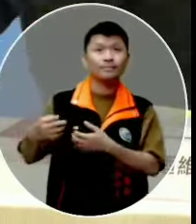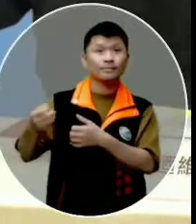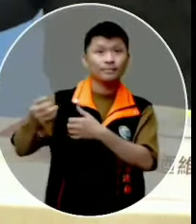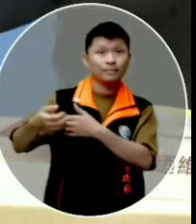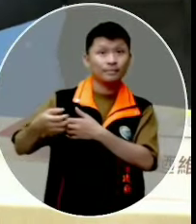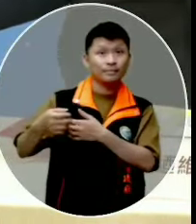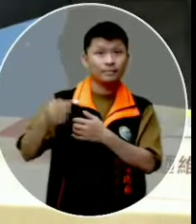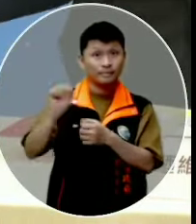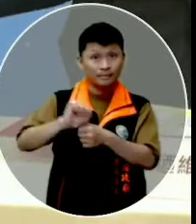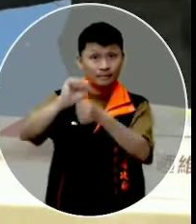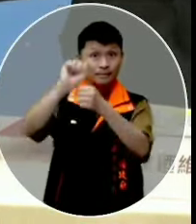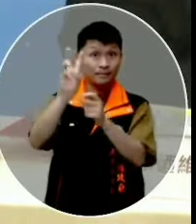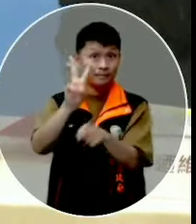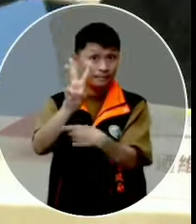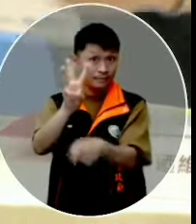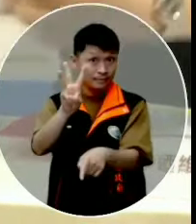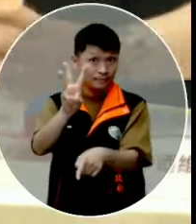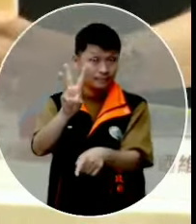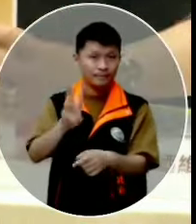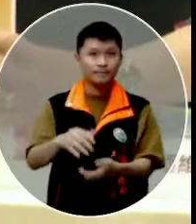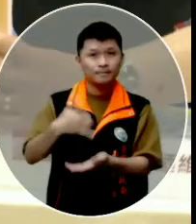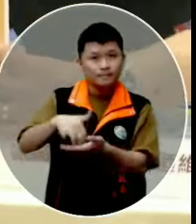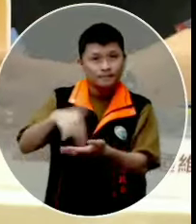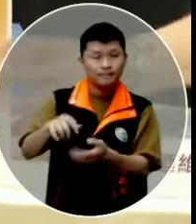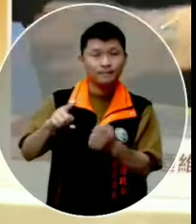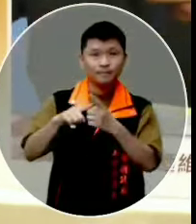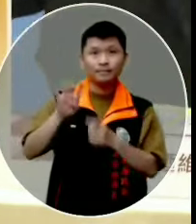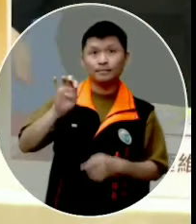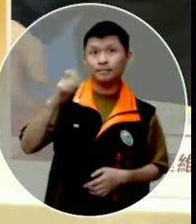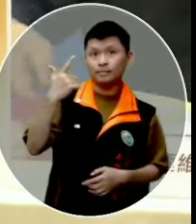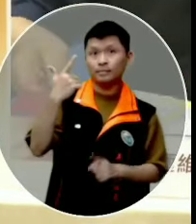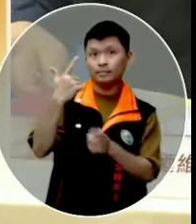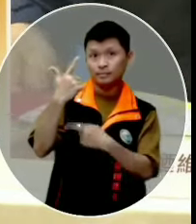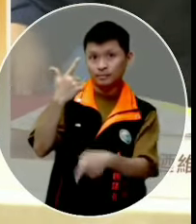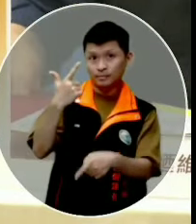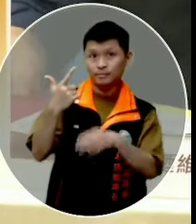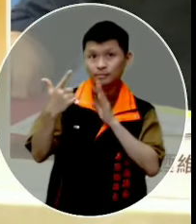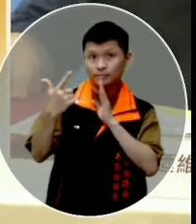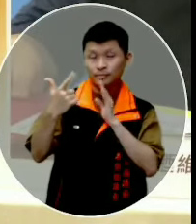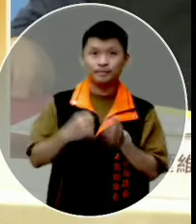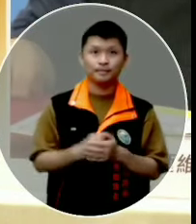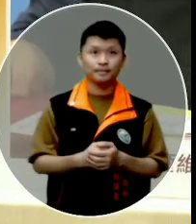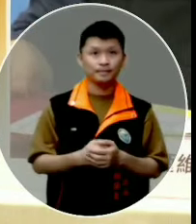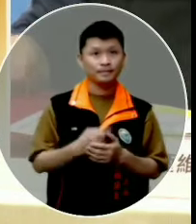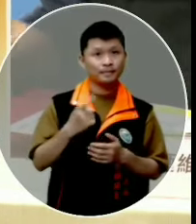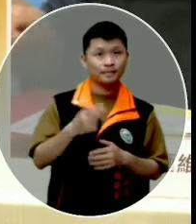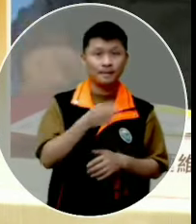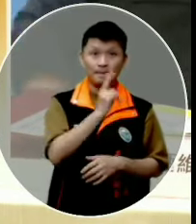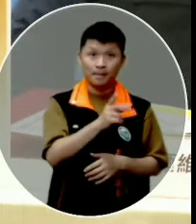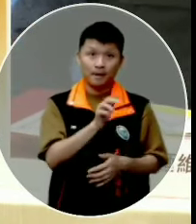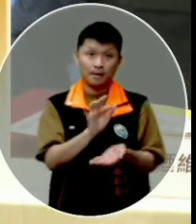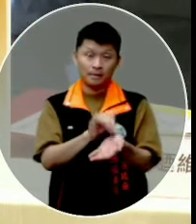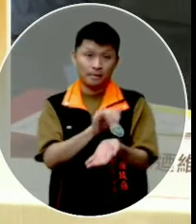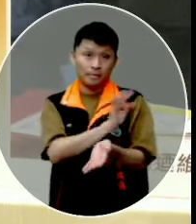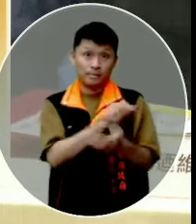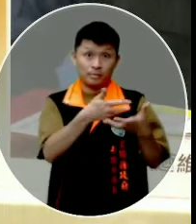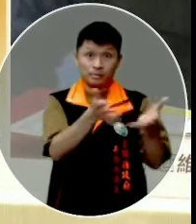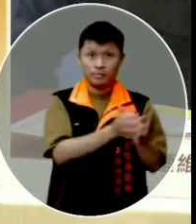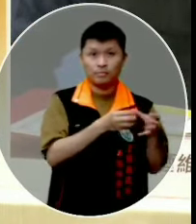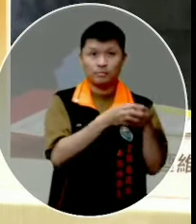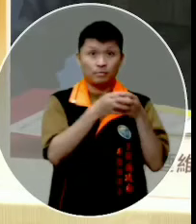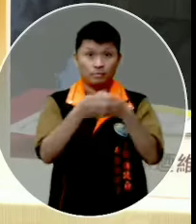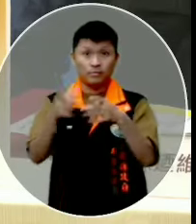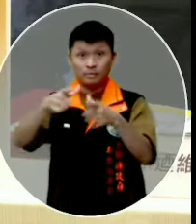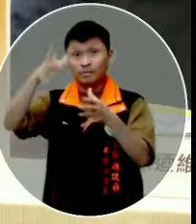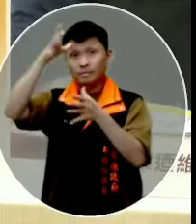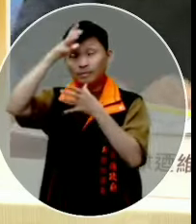这个3个人。目前呢，累计46个人确诊。我们呢，安排医疗团队昨天进驻大